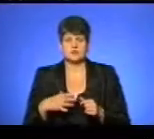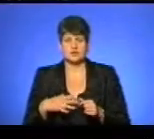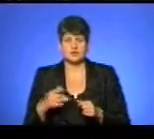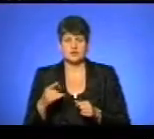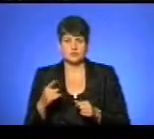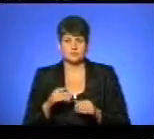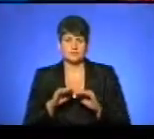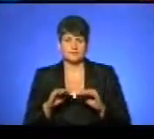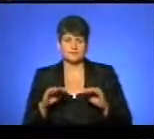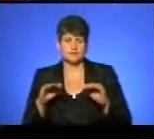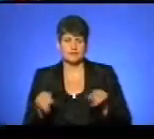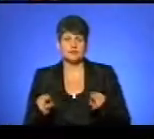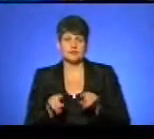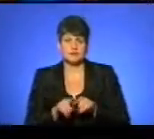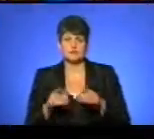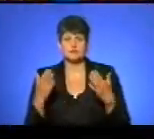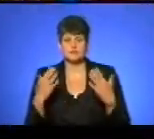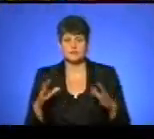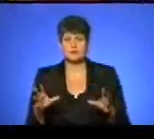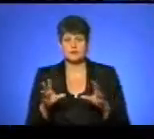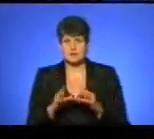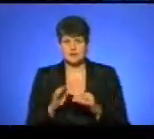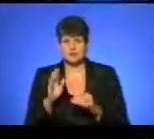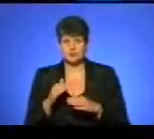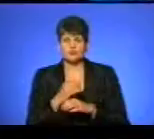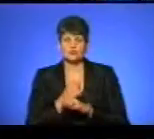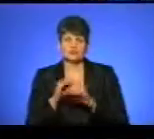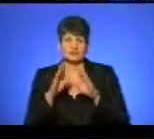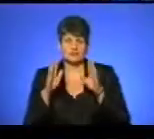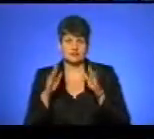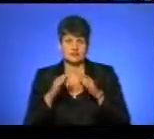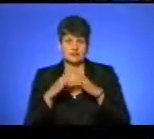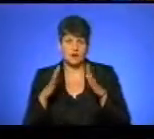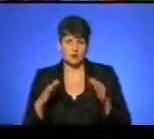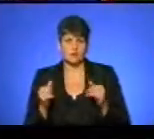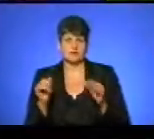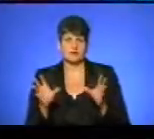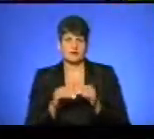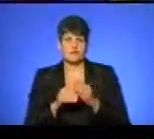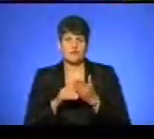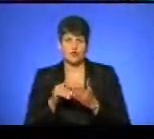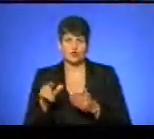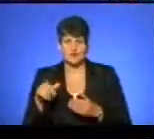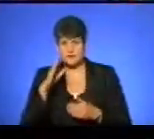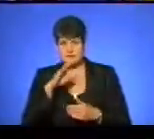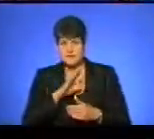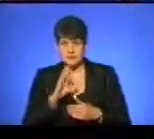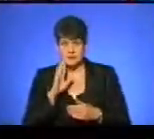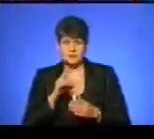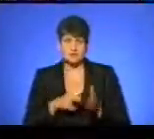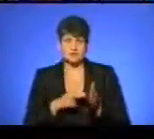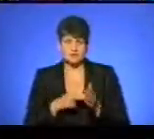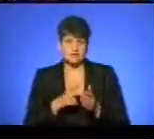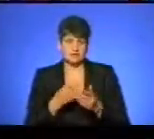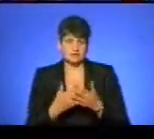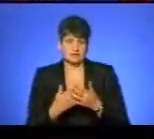тернопільські школярі, які також відпочиватимуть у таборі, їхні батьки та волонтери. Ми на залізничному вокзалі у Тернополі.